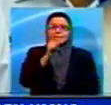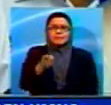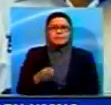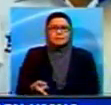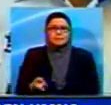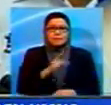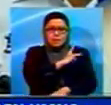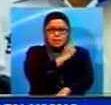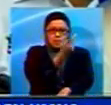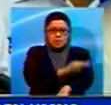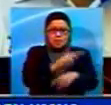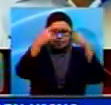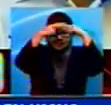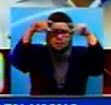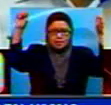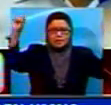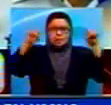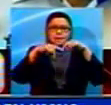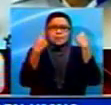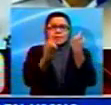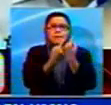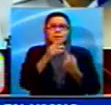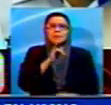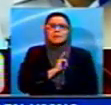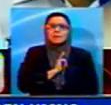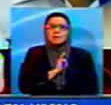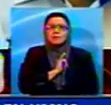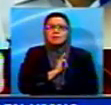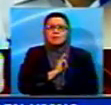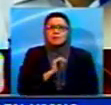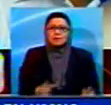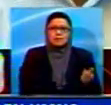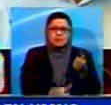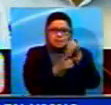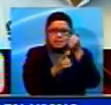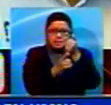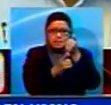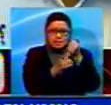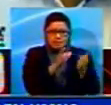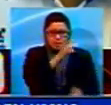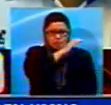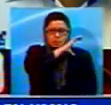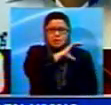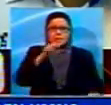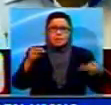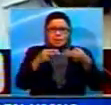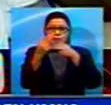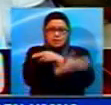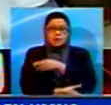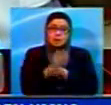Parti dan saya selaku timbalan pengerusi Perhubungan Negeri akan sentiasa